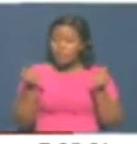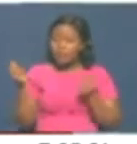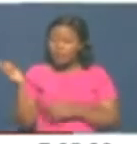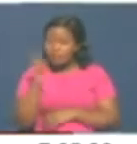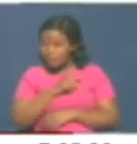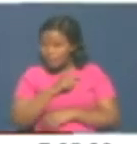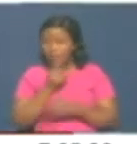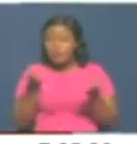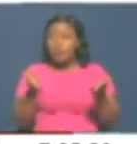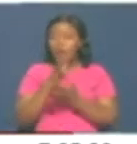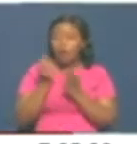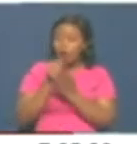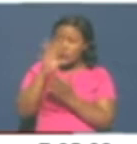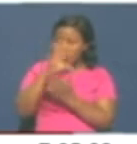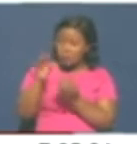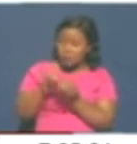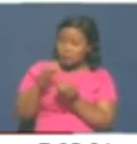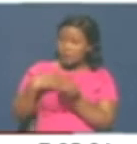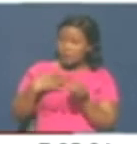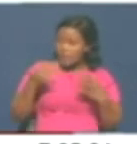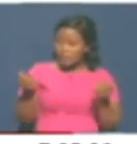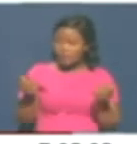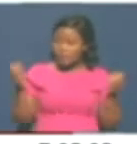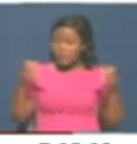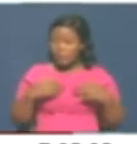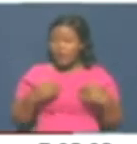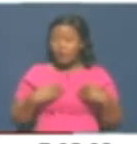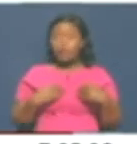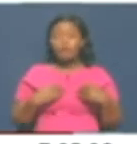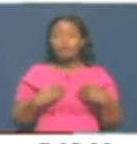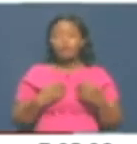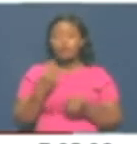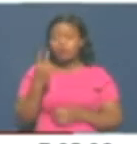ya waliopona kutoka kwa ugonjwa huo kuwa